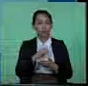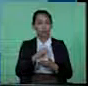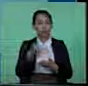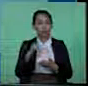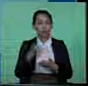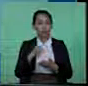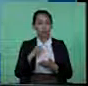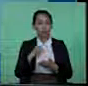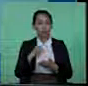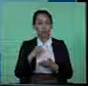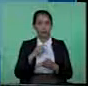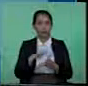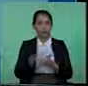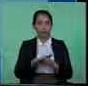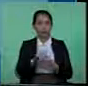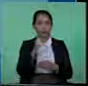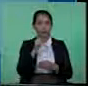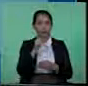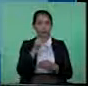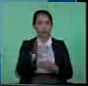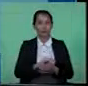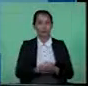o'zingiz mustaqil bajarishga urinib ko'ring.